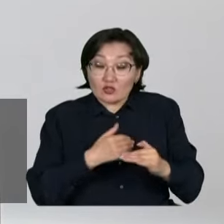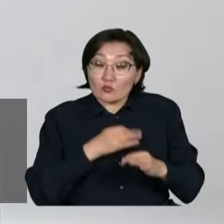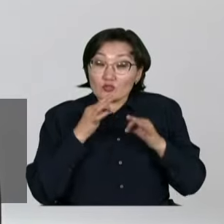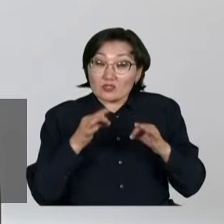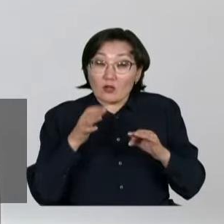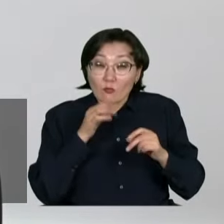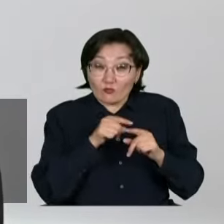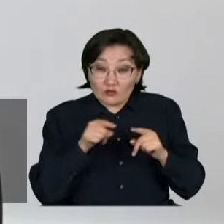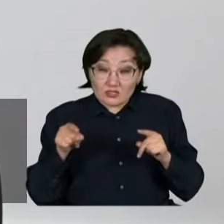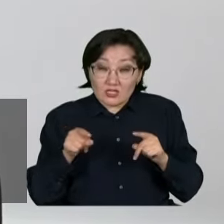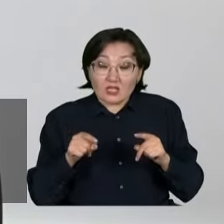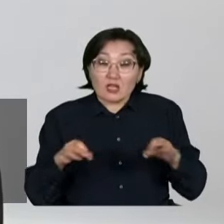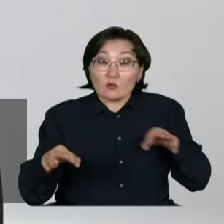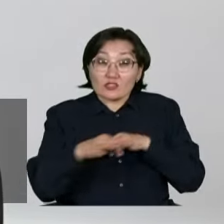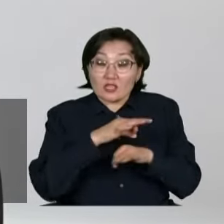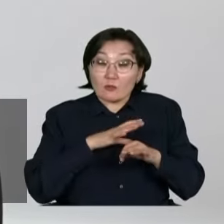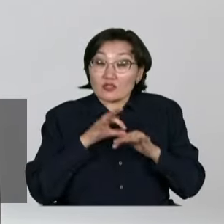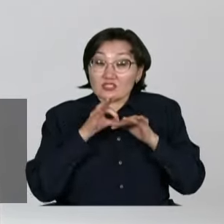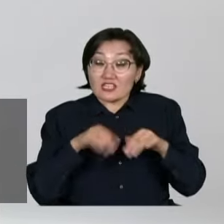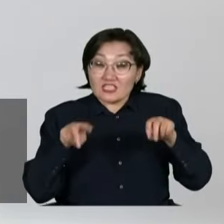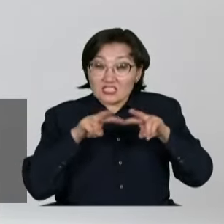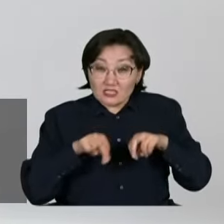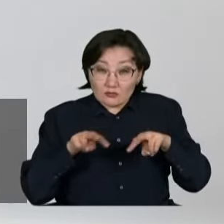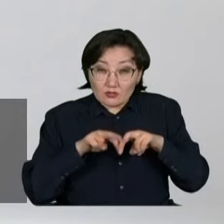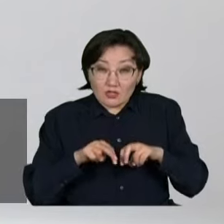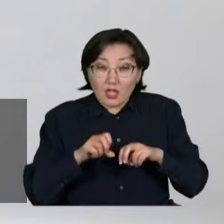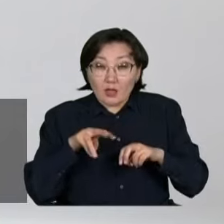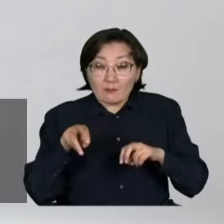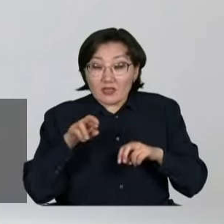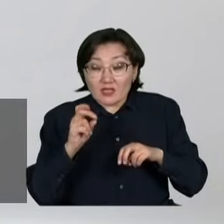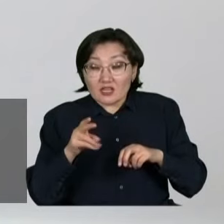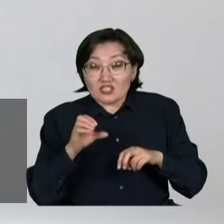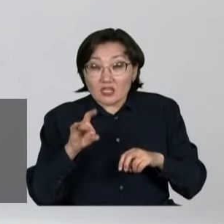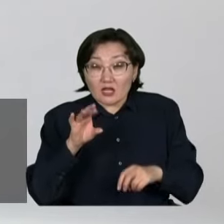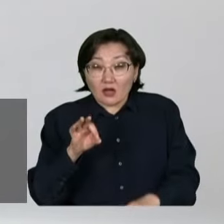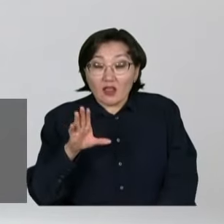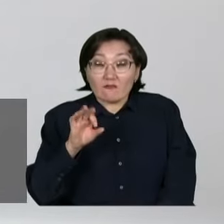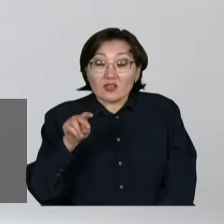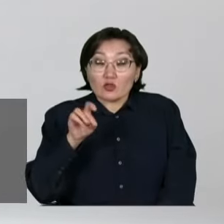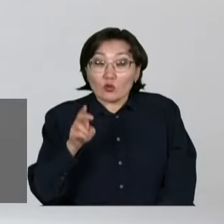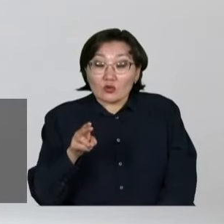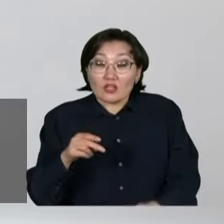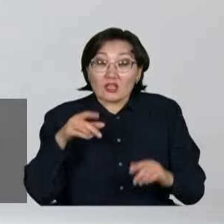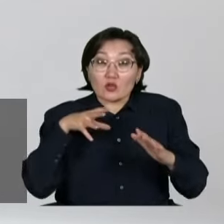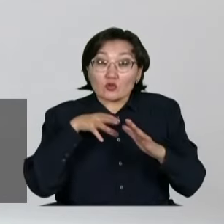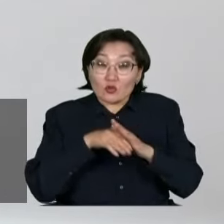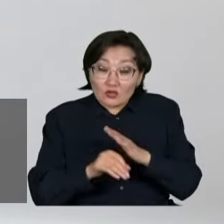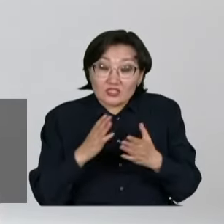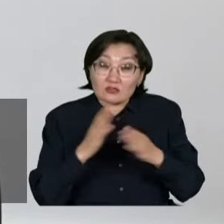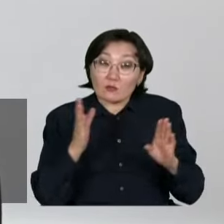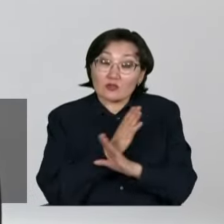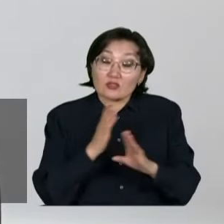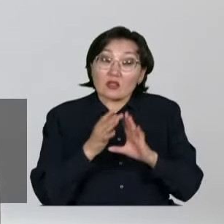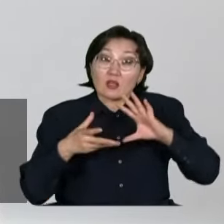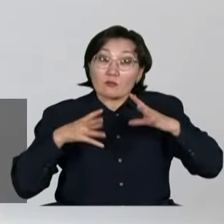что в ходе замеров были проведены исследованы аммиак, сероводород, который содержится в воздухе. По результатам